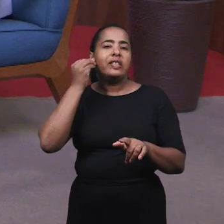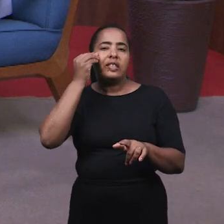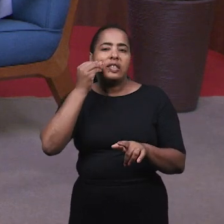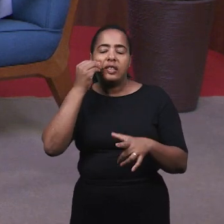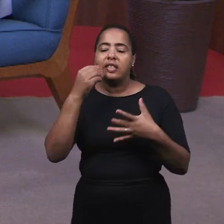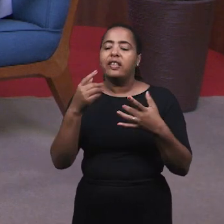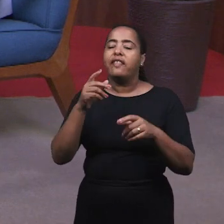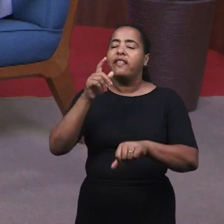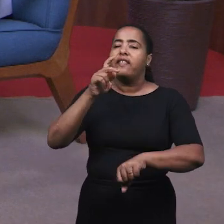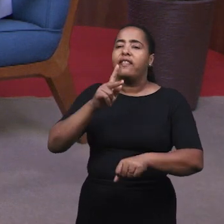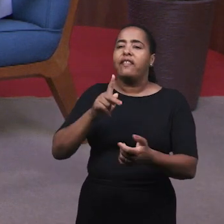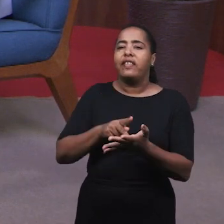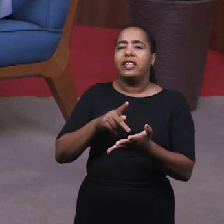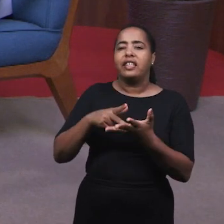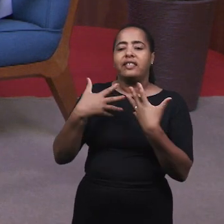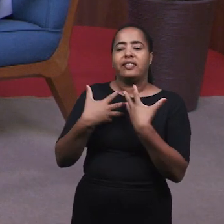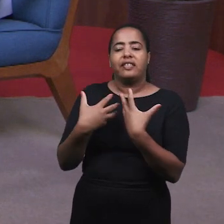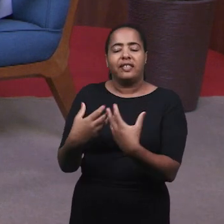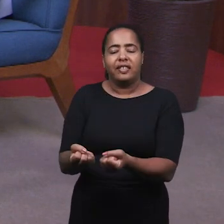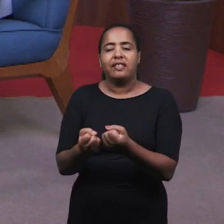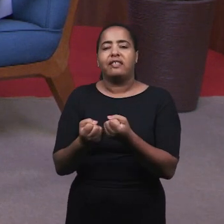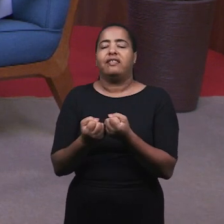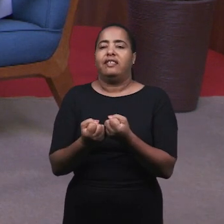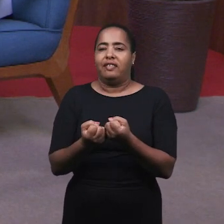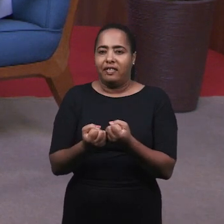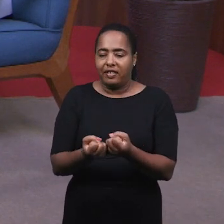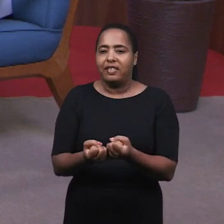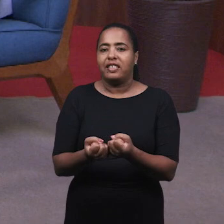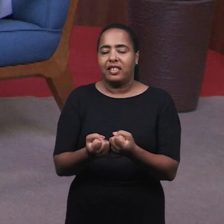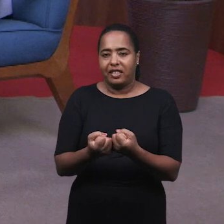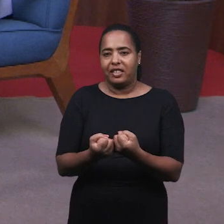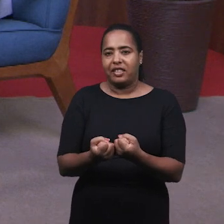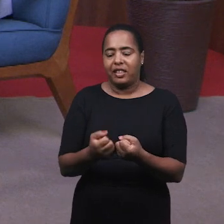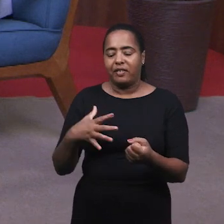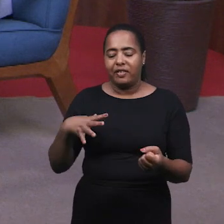expérience simultanée à véritable conversion,